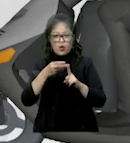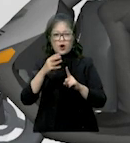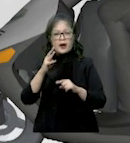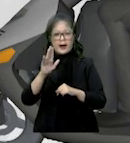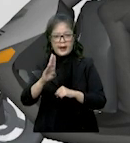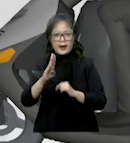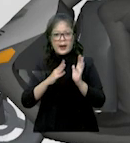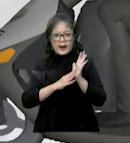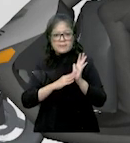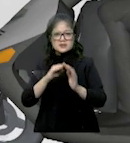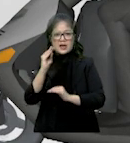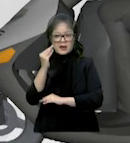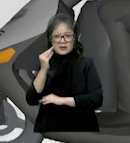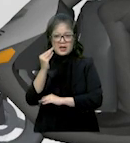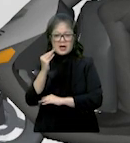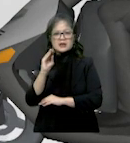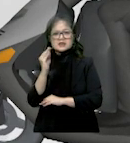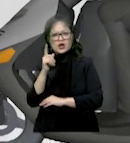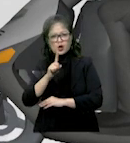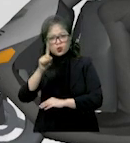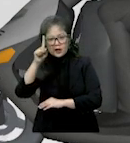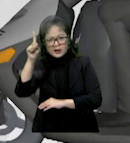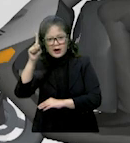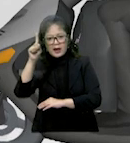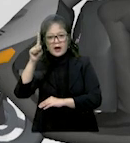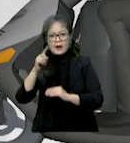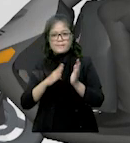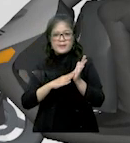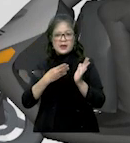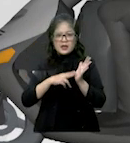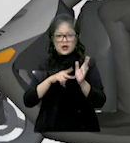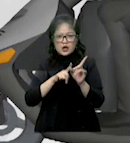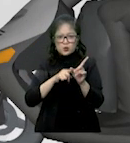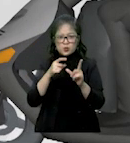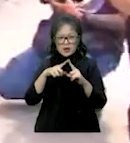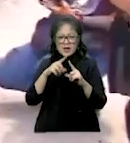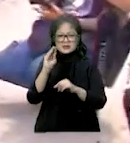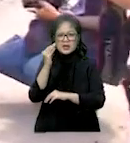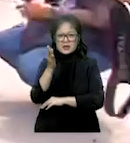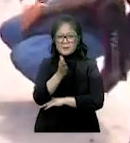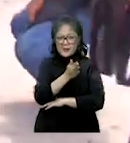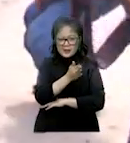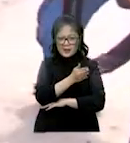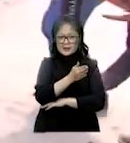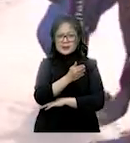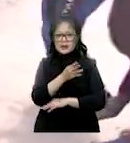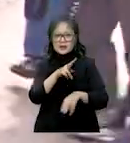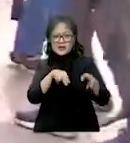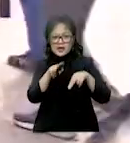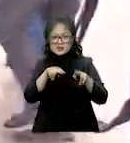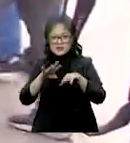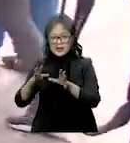Jalan Lodan Jakarta Utara, dan untuk itu Jalan Lingkar Luar Meruya Jakarta Barat. Razia uji emisi